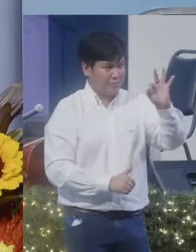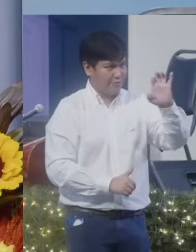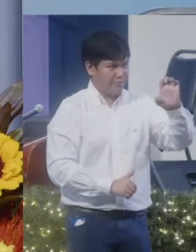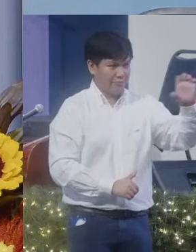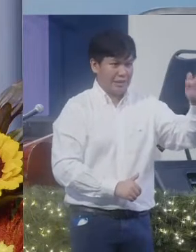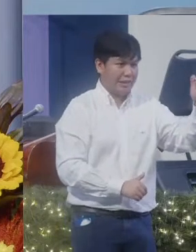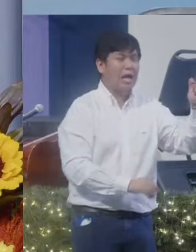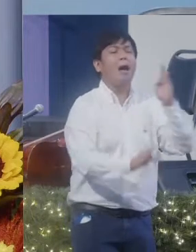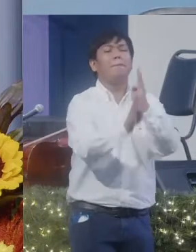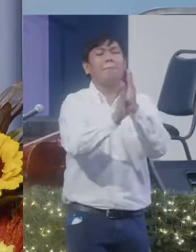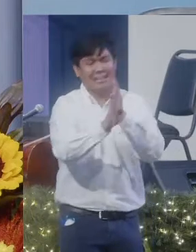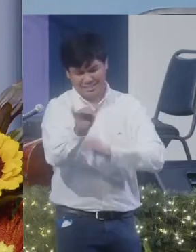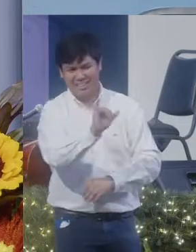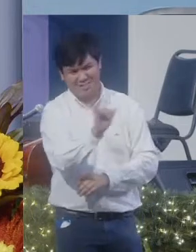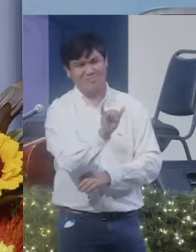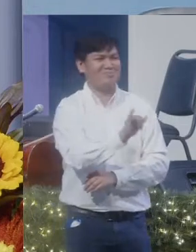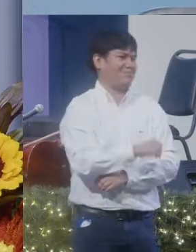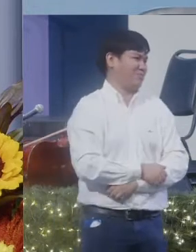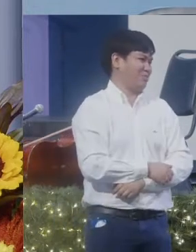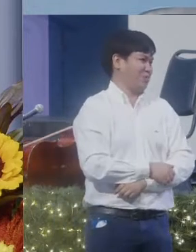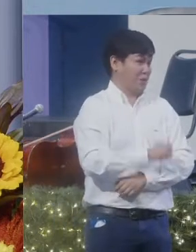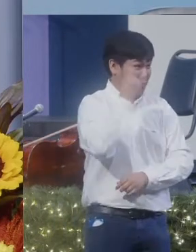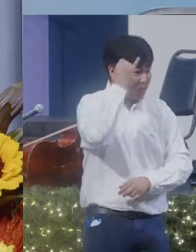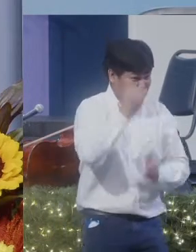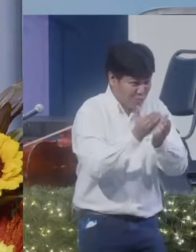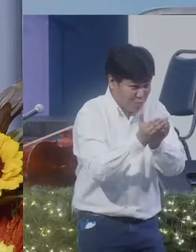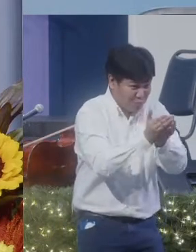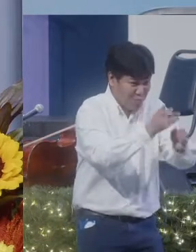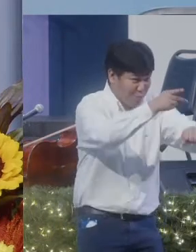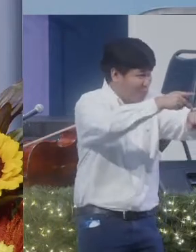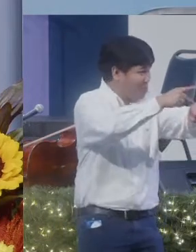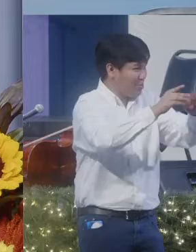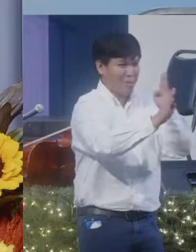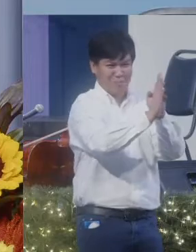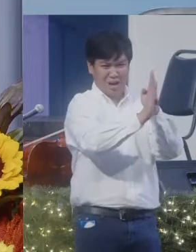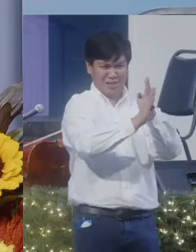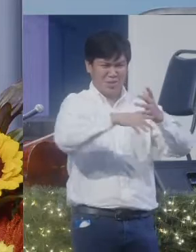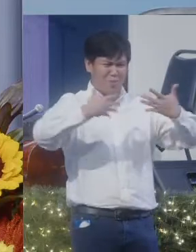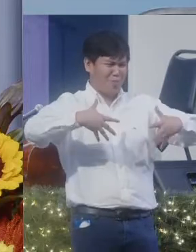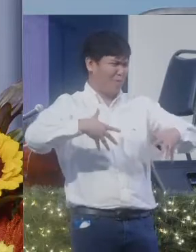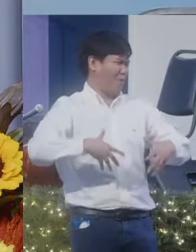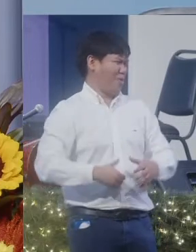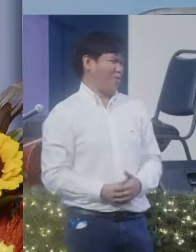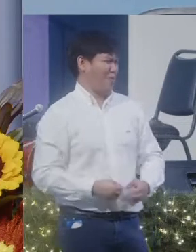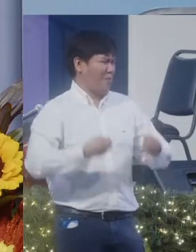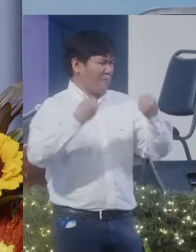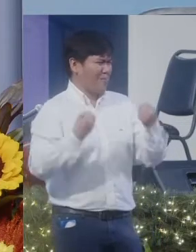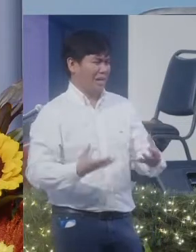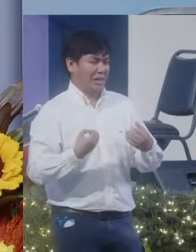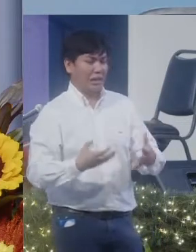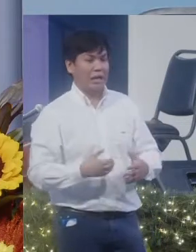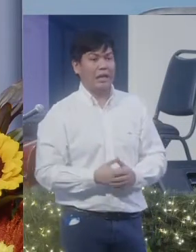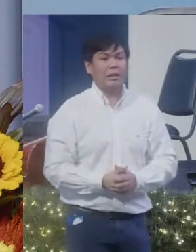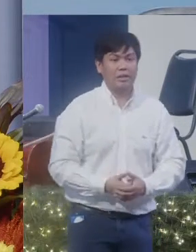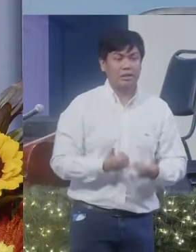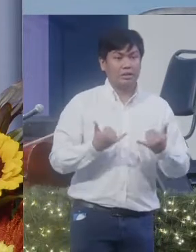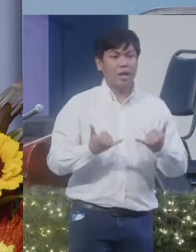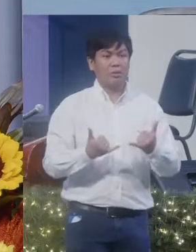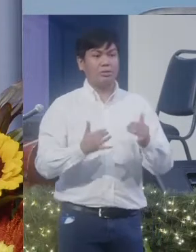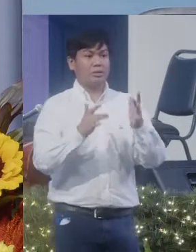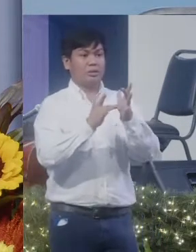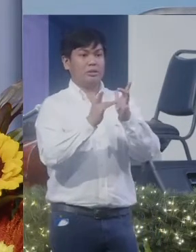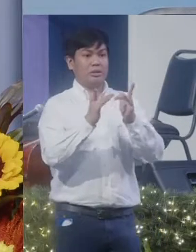nagpe-press yung mga tao sa kanya, nasa may tubig na siya, so sabi niya, dalhin mo ako sa bandang gitna. At siguro yung acoustic ng boses niya